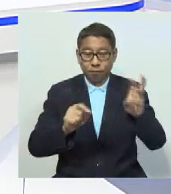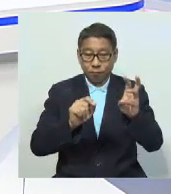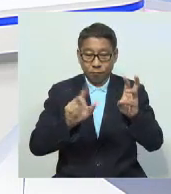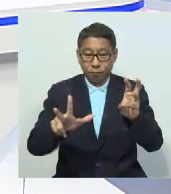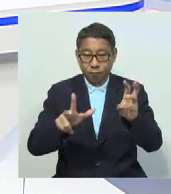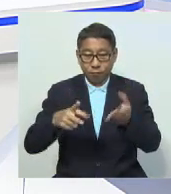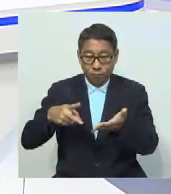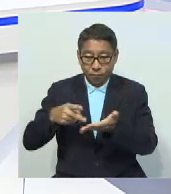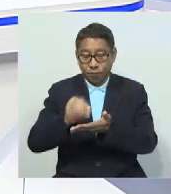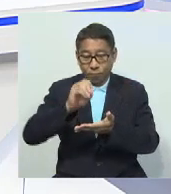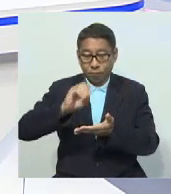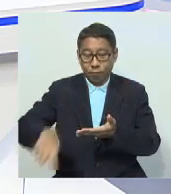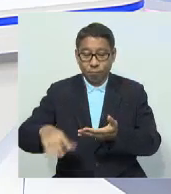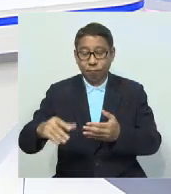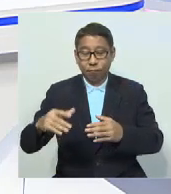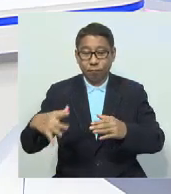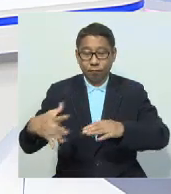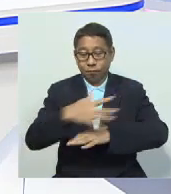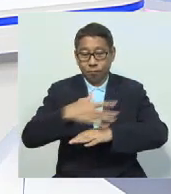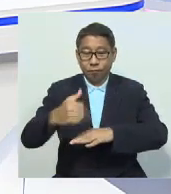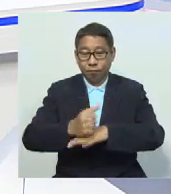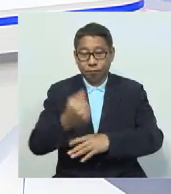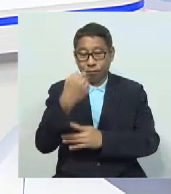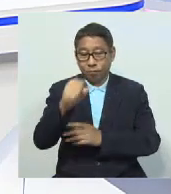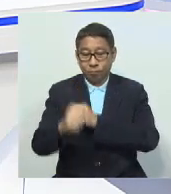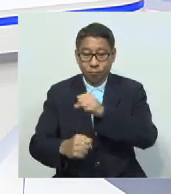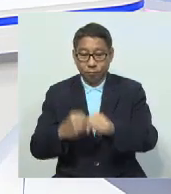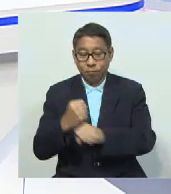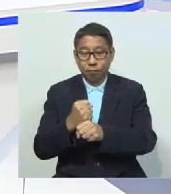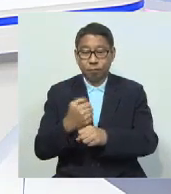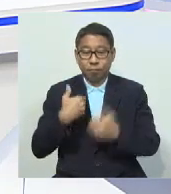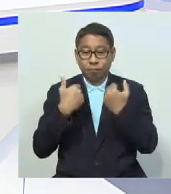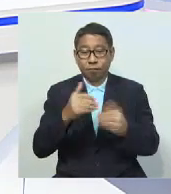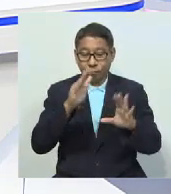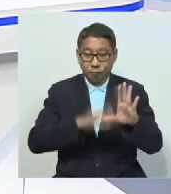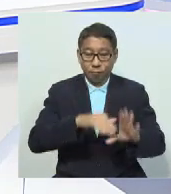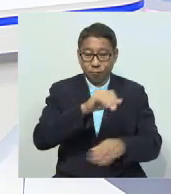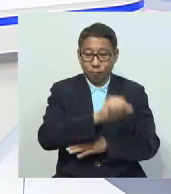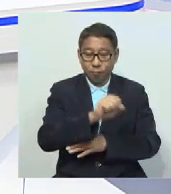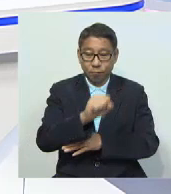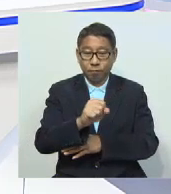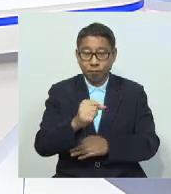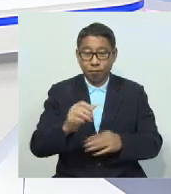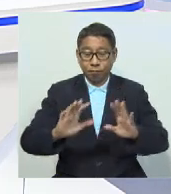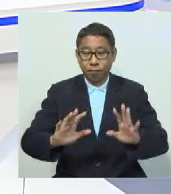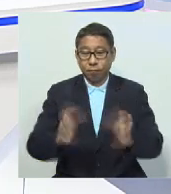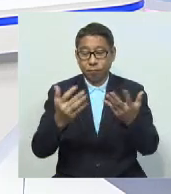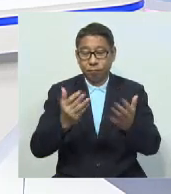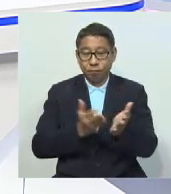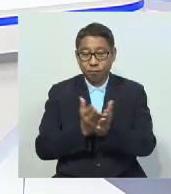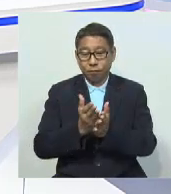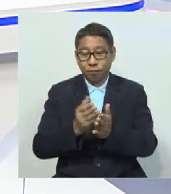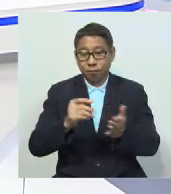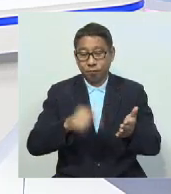งให้ตัดสิทธิ์ทางการเมืองคณะกรรมการบริหารพรรคเป็นเวลา10ปีนะคะส่วนผู้สมัครส.ส.ของพรรคหมดสิทธิ์ลงสนาม